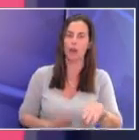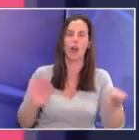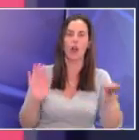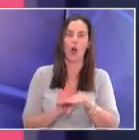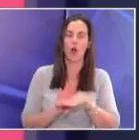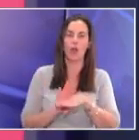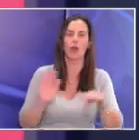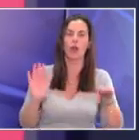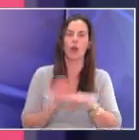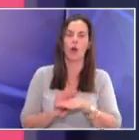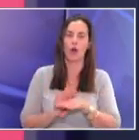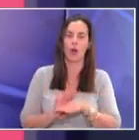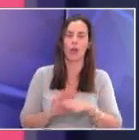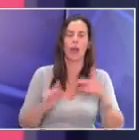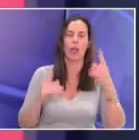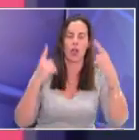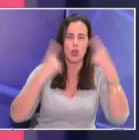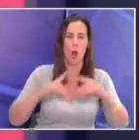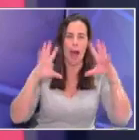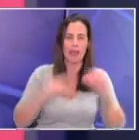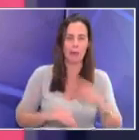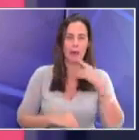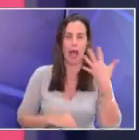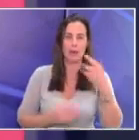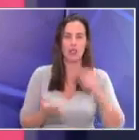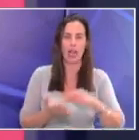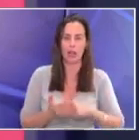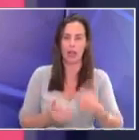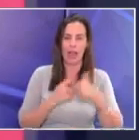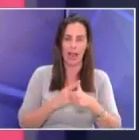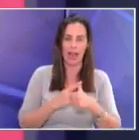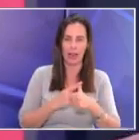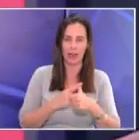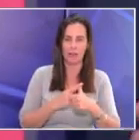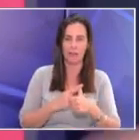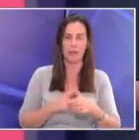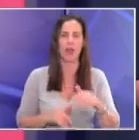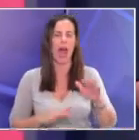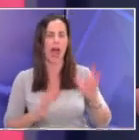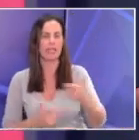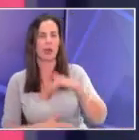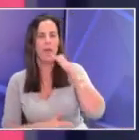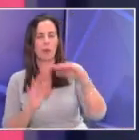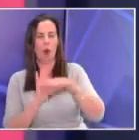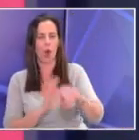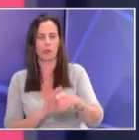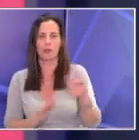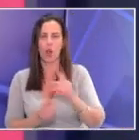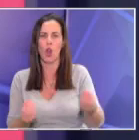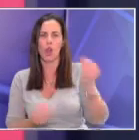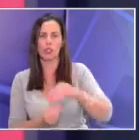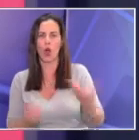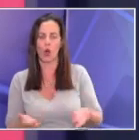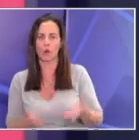חוק הנגבה. חוק הנגבה מדבר על חמש שילות. אחד על שלילת אז למה לא להסתפק בחוק הזה ולהוסיף את